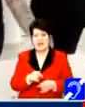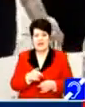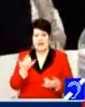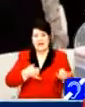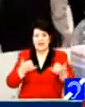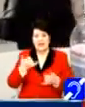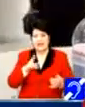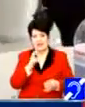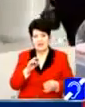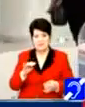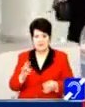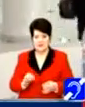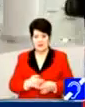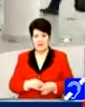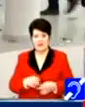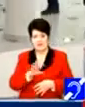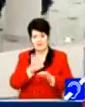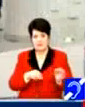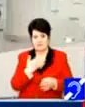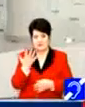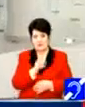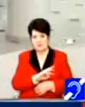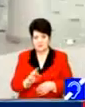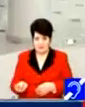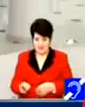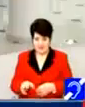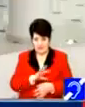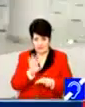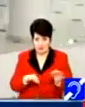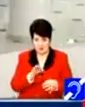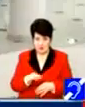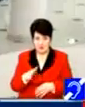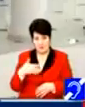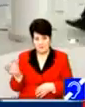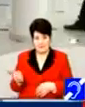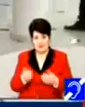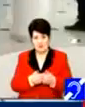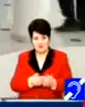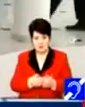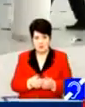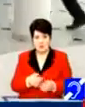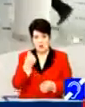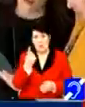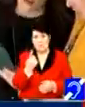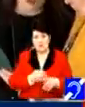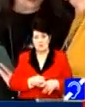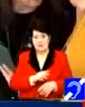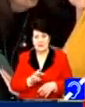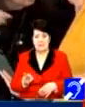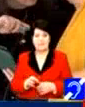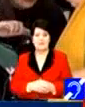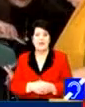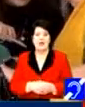suma proiectului din partea studiem era de 5.000 și din partea colegiului, adică era 1.500. Iar